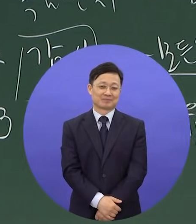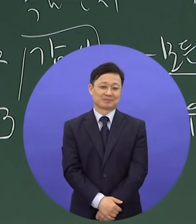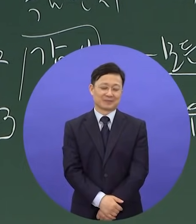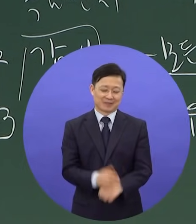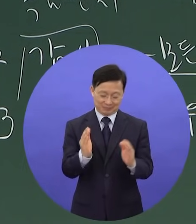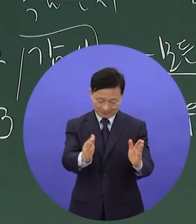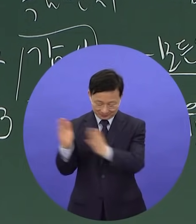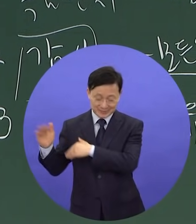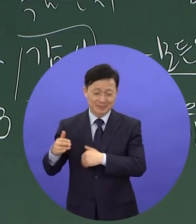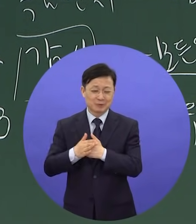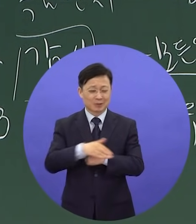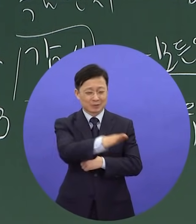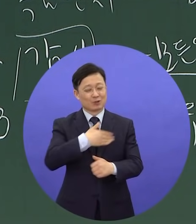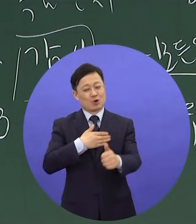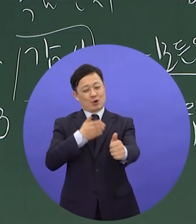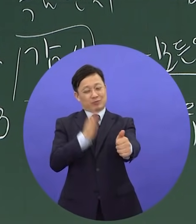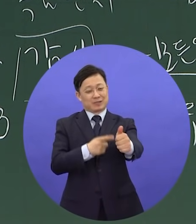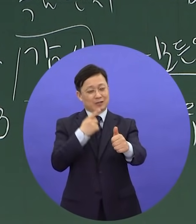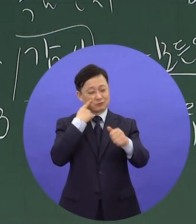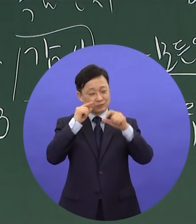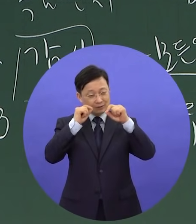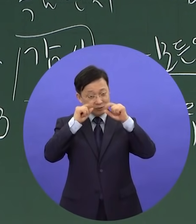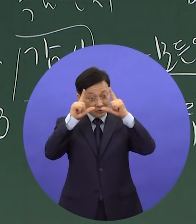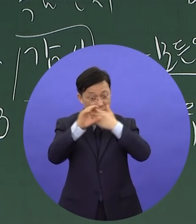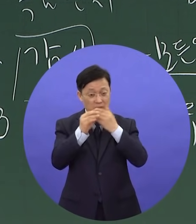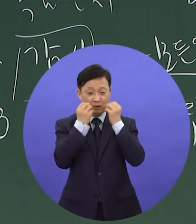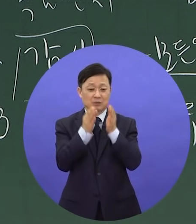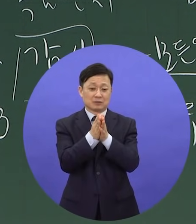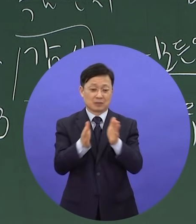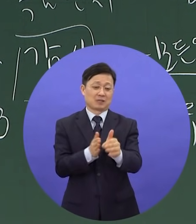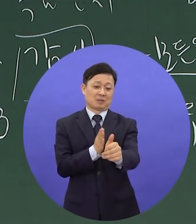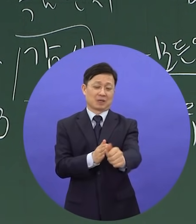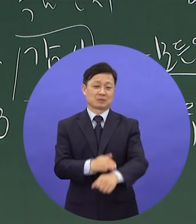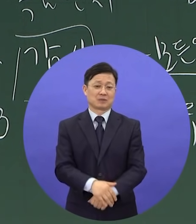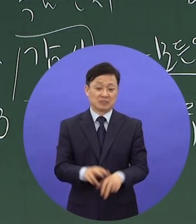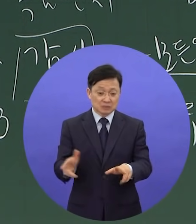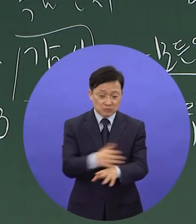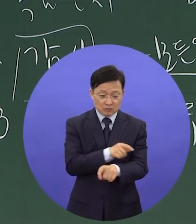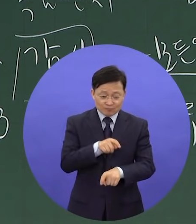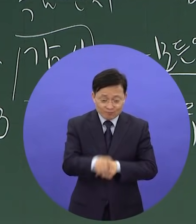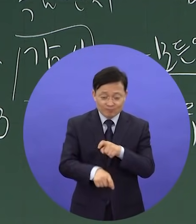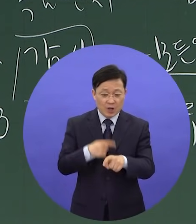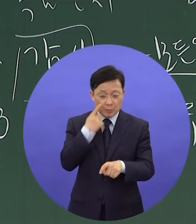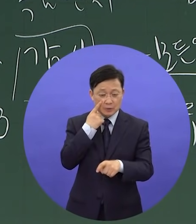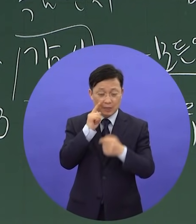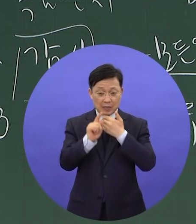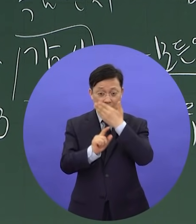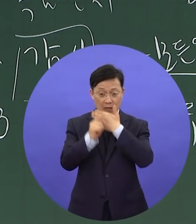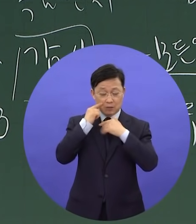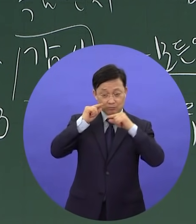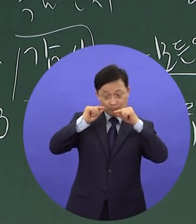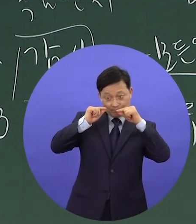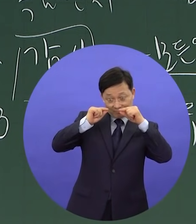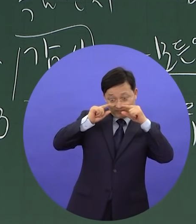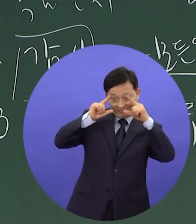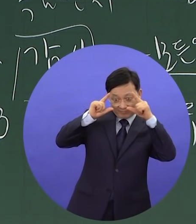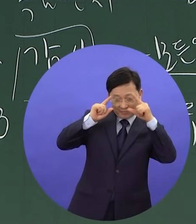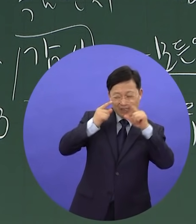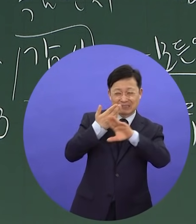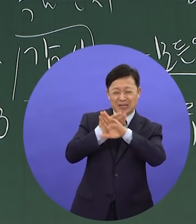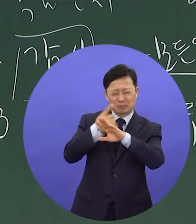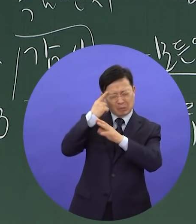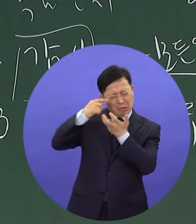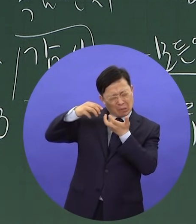눈을 딱 뜨면 시작하세요. And so, whenever you open your eyes, start this. 지금부터 하라니까요. And starting 눈을 now. 눈을 딱 뜨면 아무 사람 생각하지